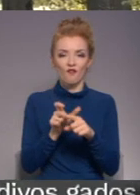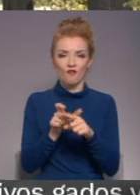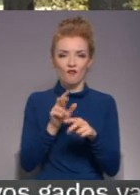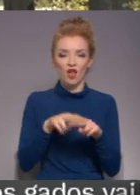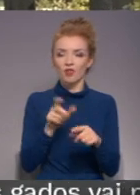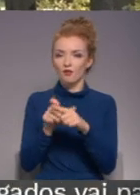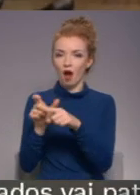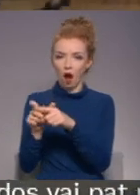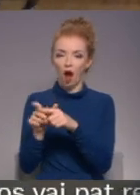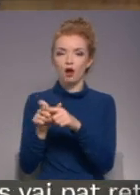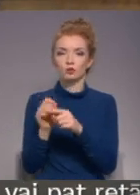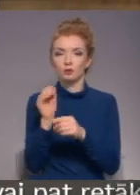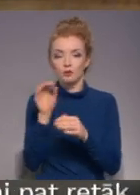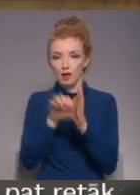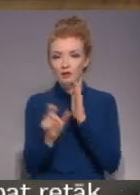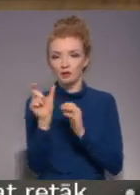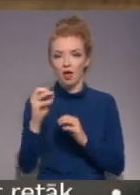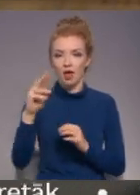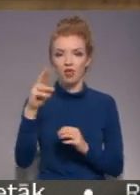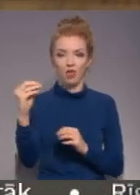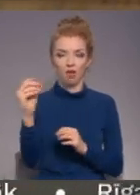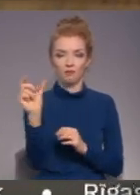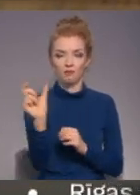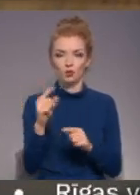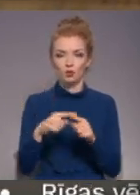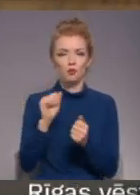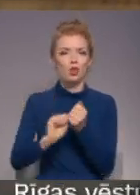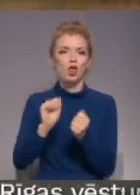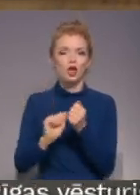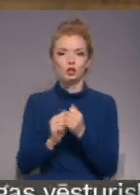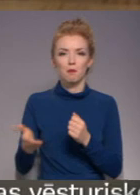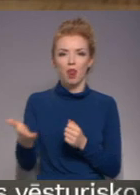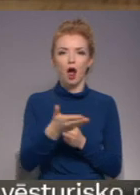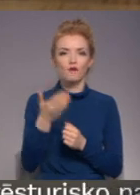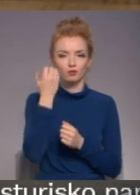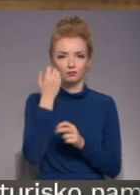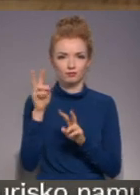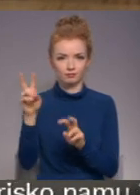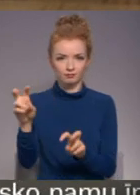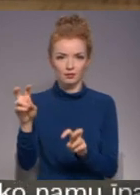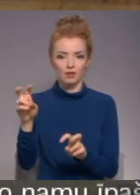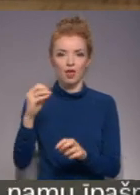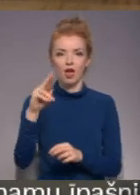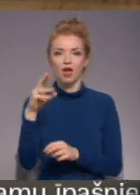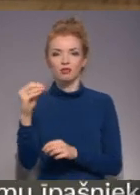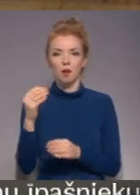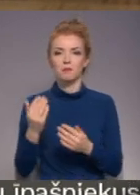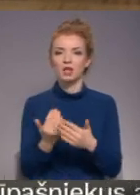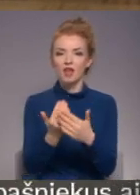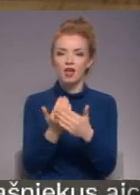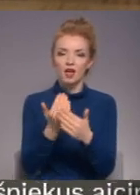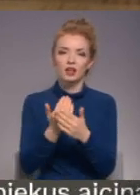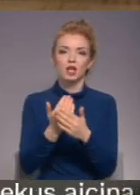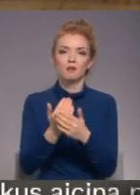ar izskaņu ene. Tas ir ļoti daudzos pļavas vārdos. Ar šo eni izsaka piederību,